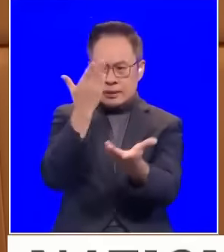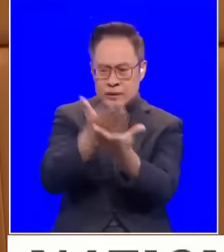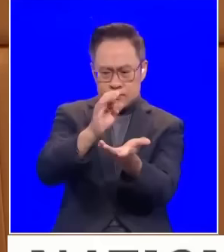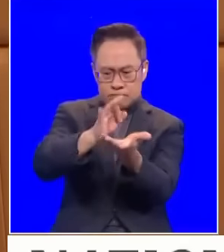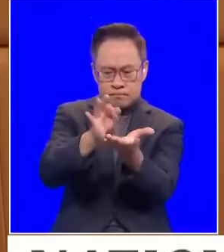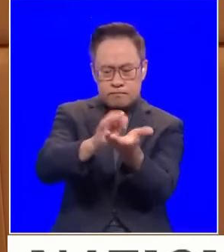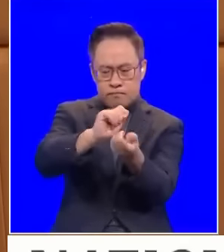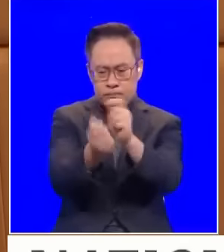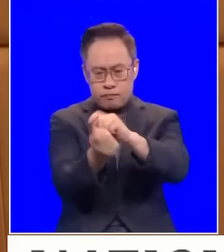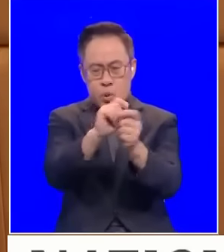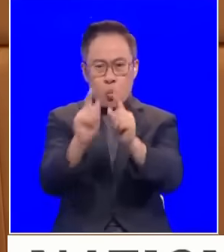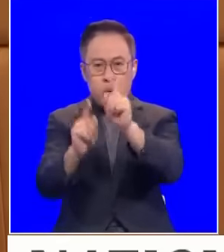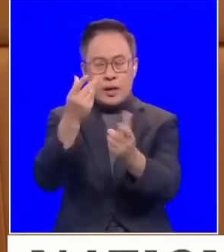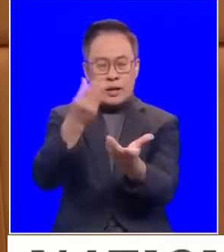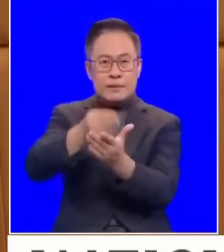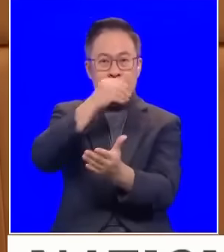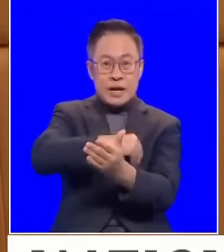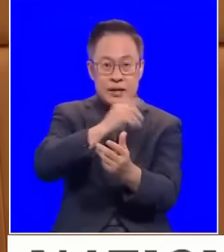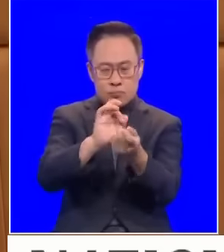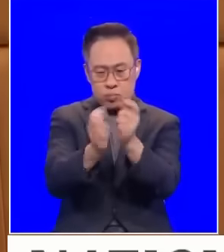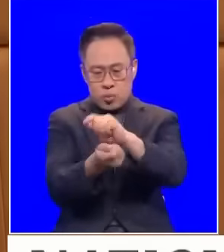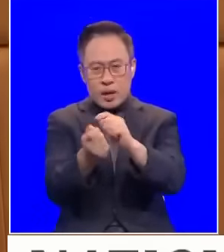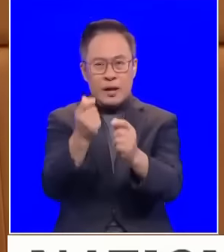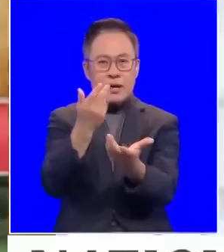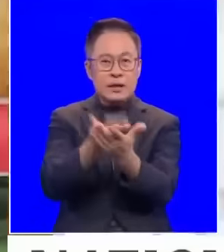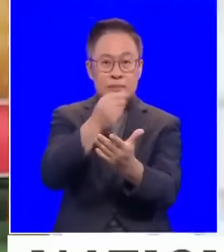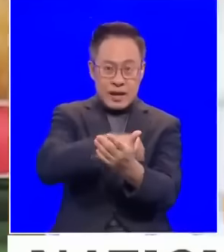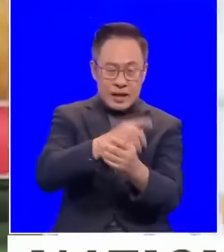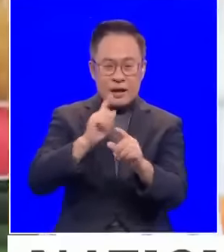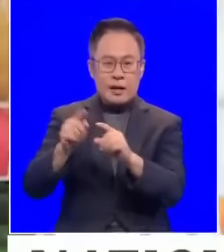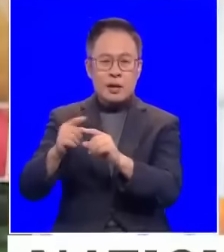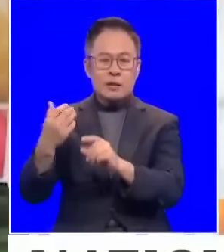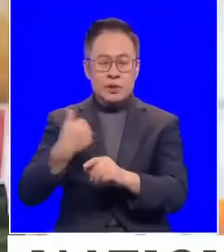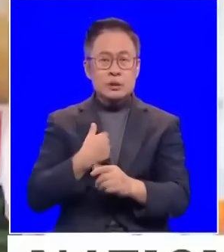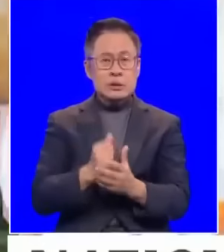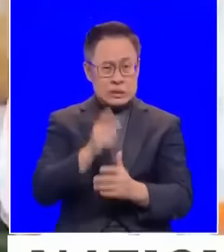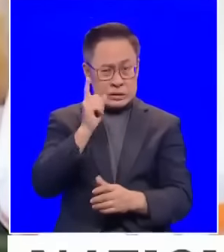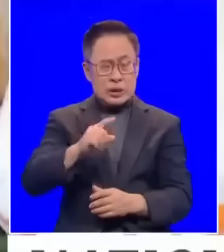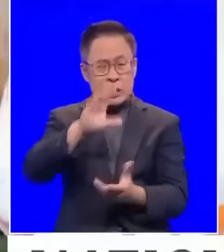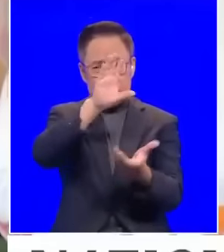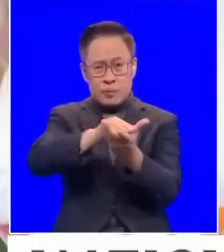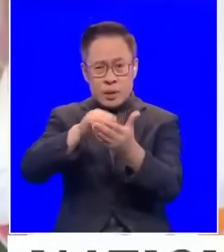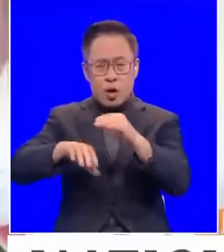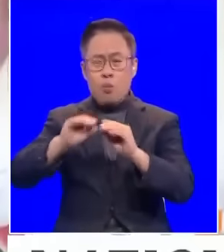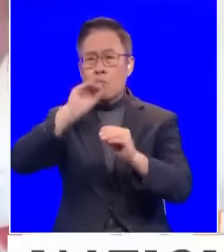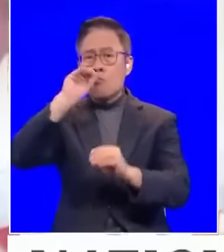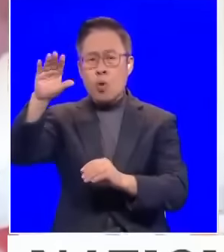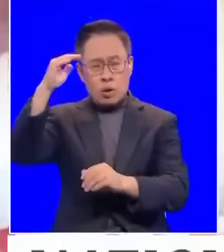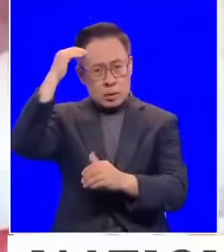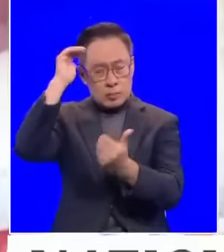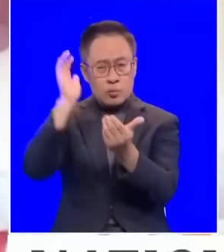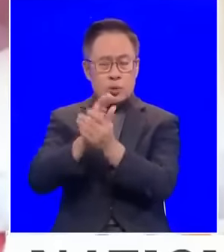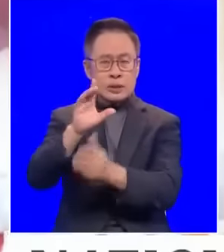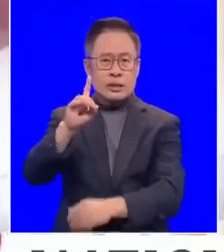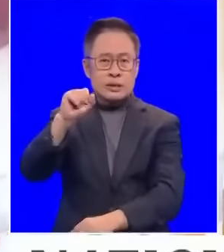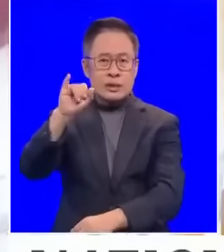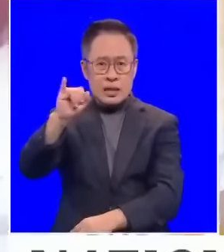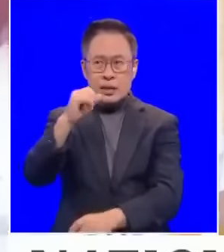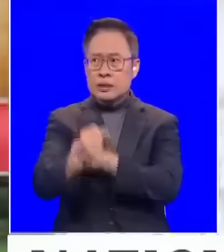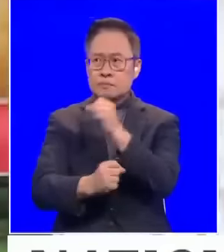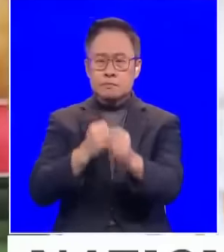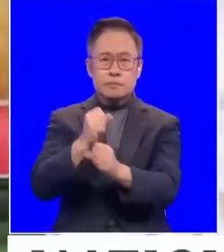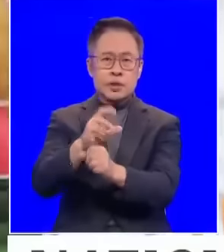างสำนักงานตำรวจแห่งชาติรวมไปถึงกรมสอบสวนคดีพิเศษหรือ DSI ด้วยจนกระทั่งมีการตรวจพบว่าเป็นการหลอกล